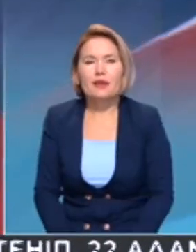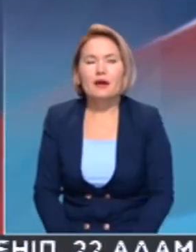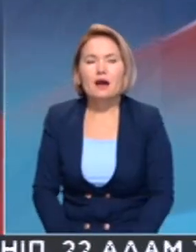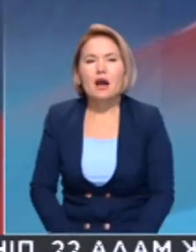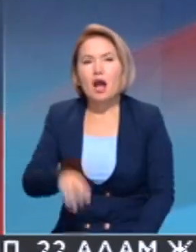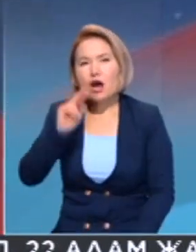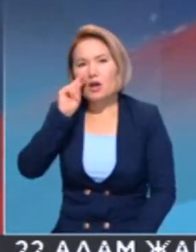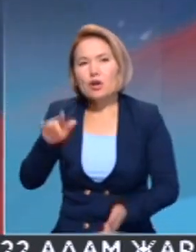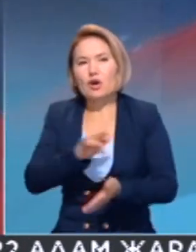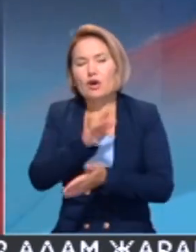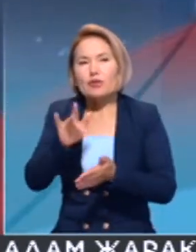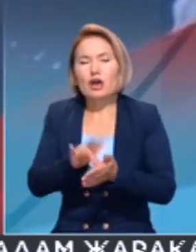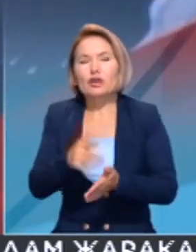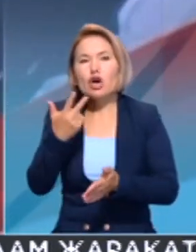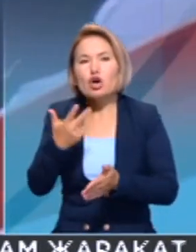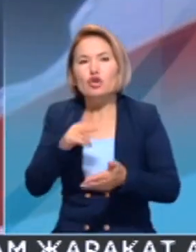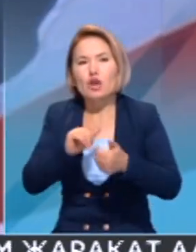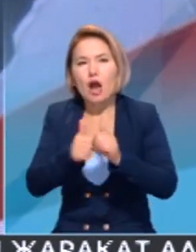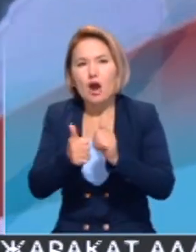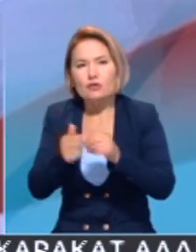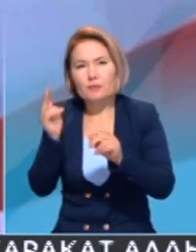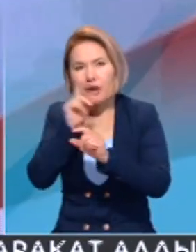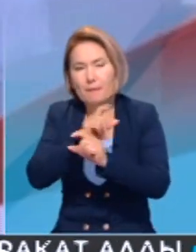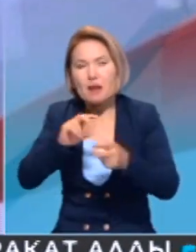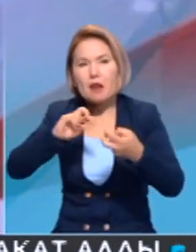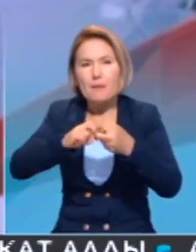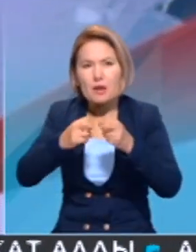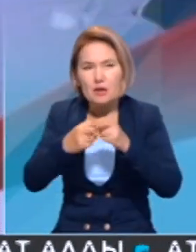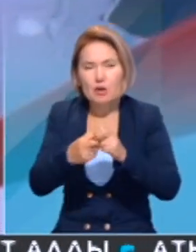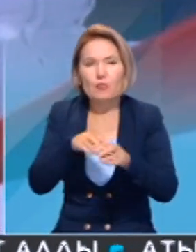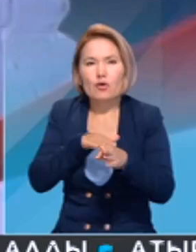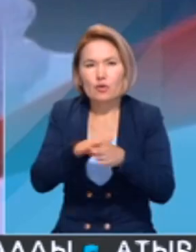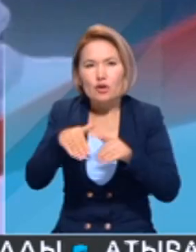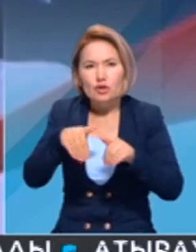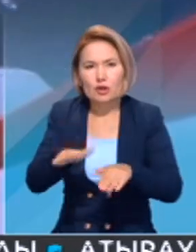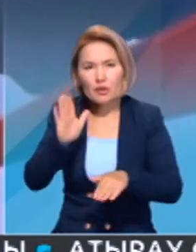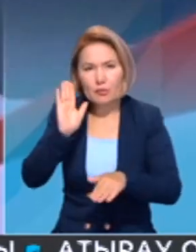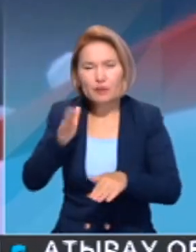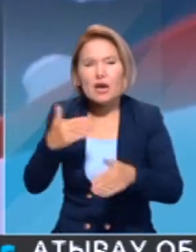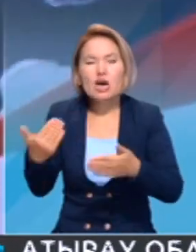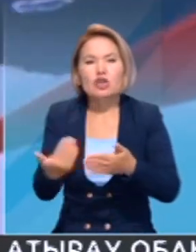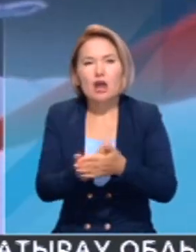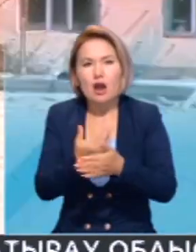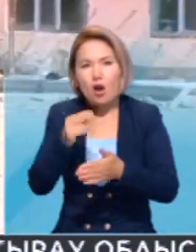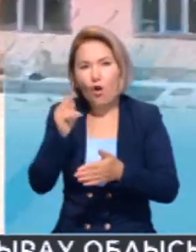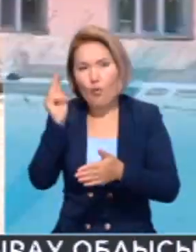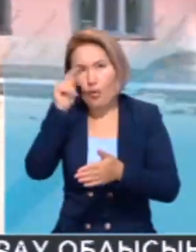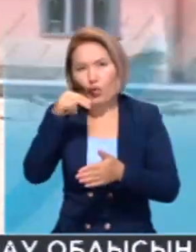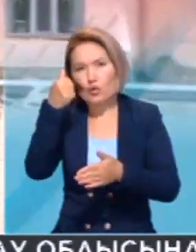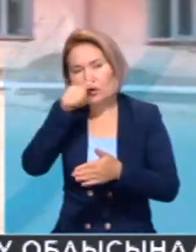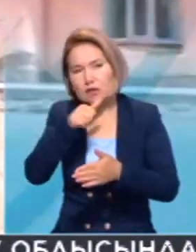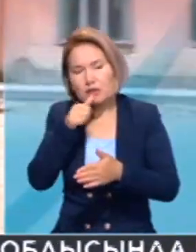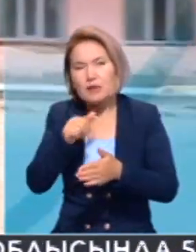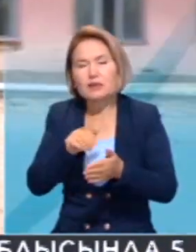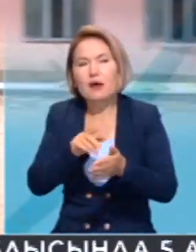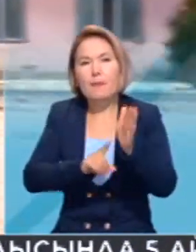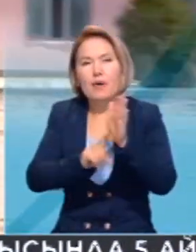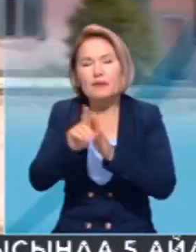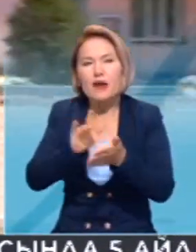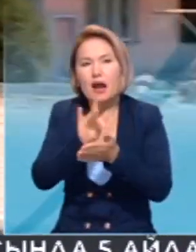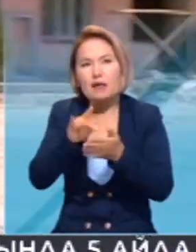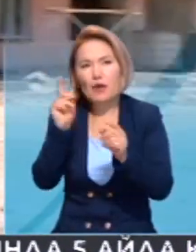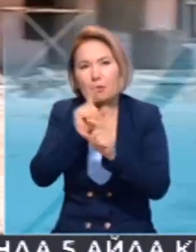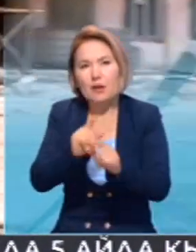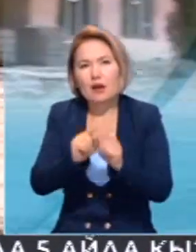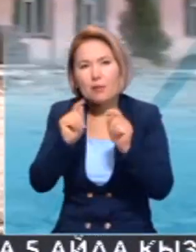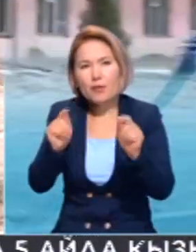Елгір олайық, Шымкентте 3 ауысымды мектептер мәселесі түбегейлі шешілетін болды. Жаңа оқу жылында қалада бірнеше білім ұясы іске